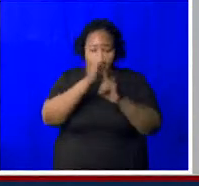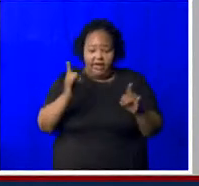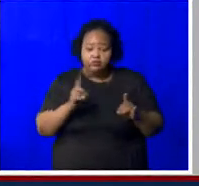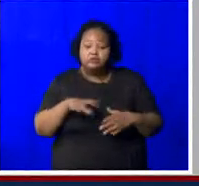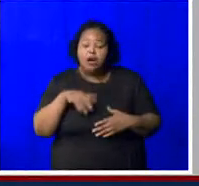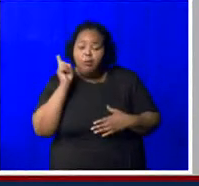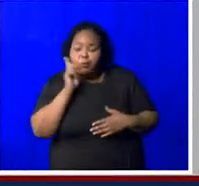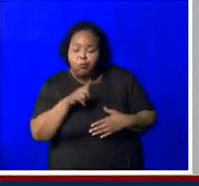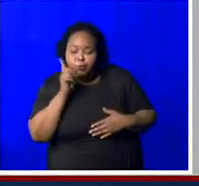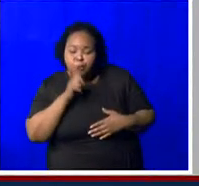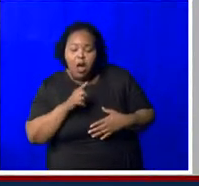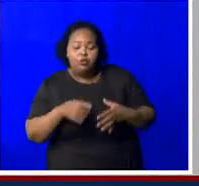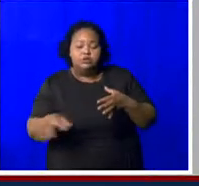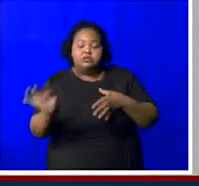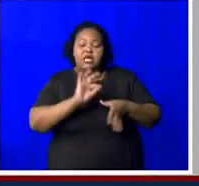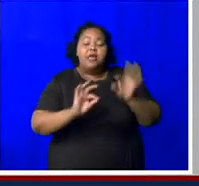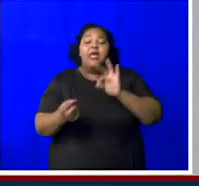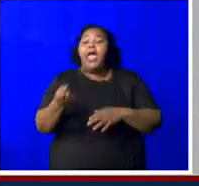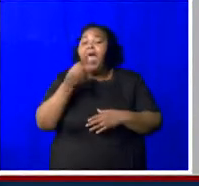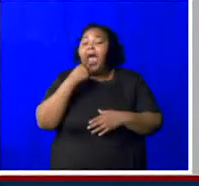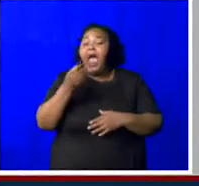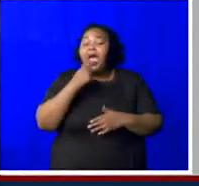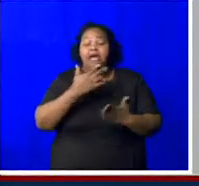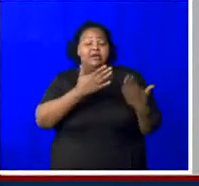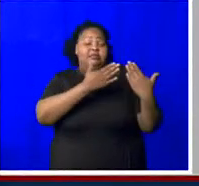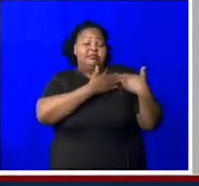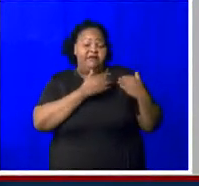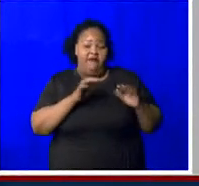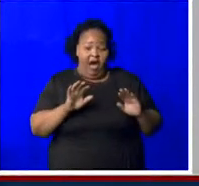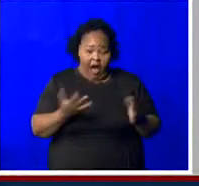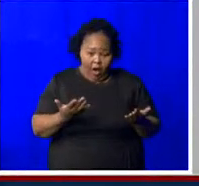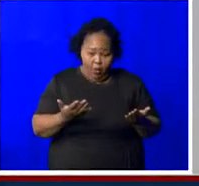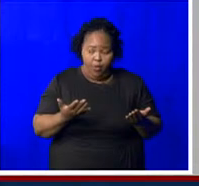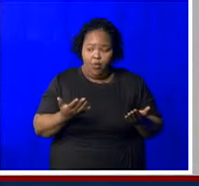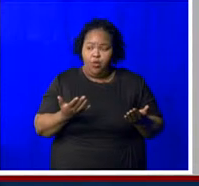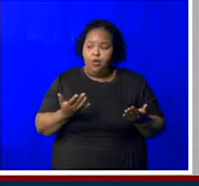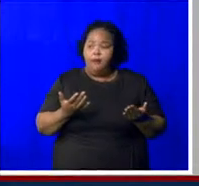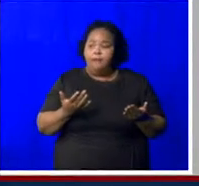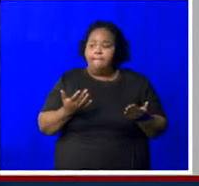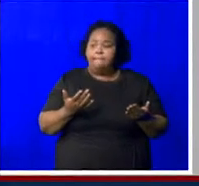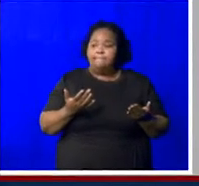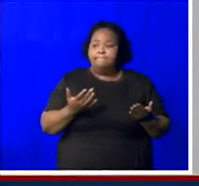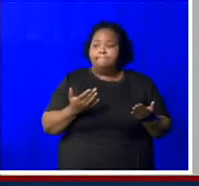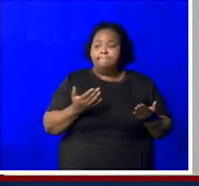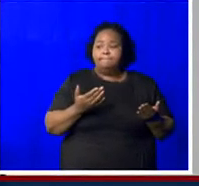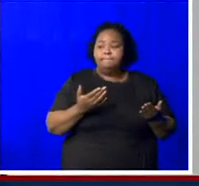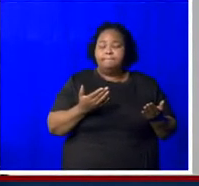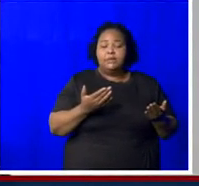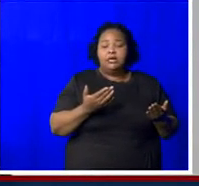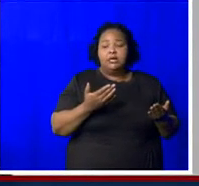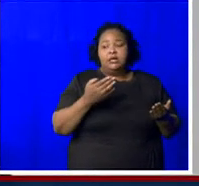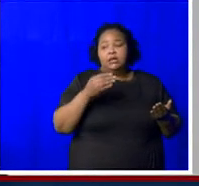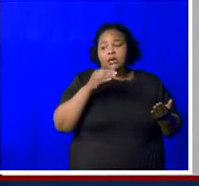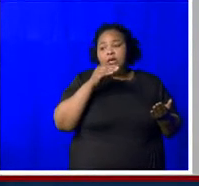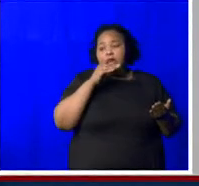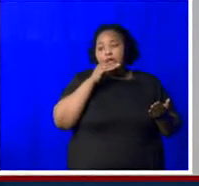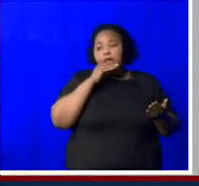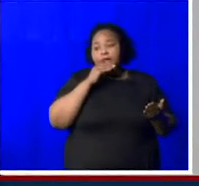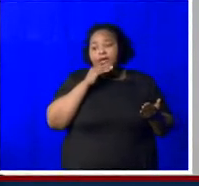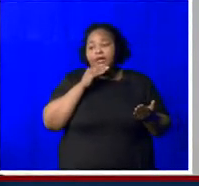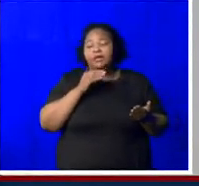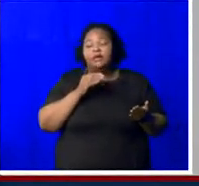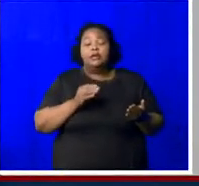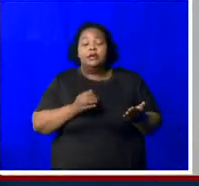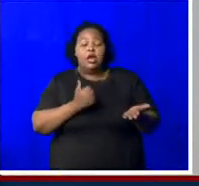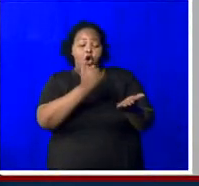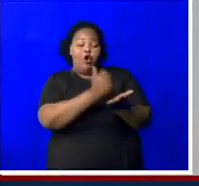le hlangothi noma le office lesithi lwa medicines regulator shothi le office le lokucwaninga nekulawula